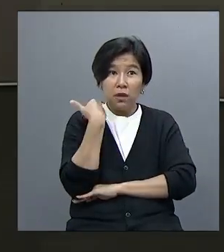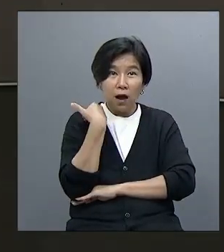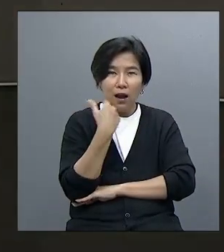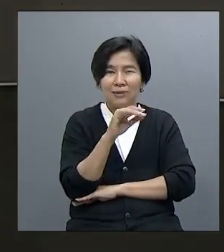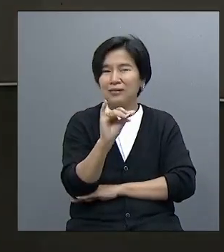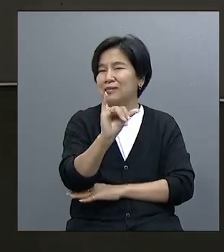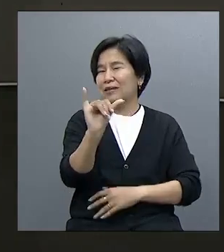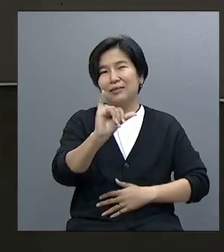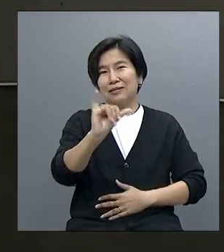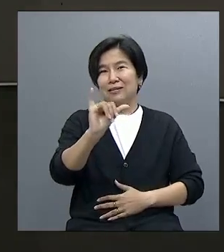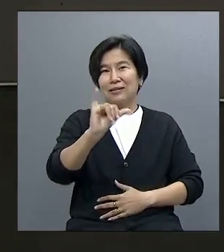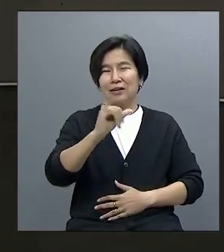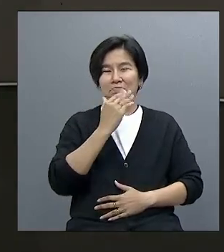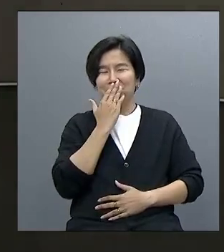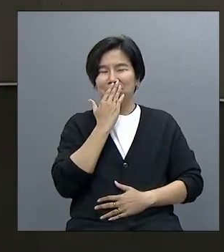ปบอก